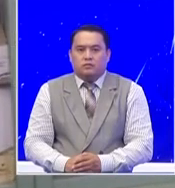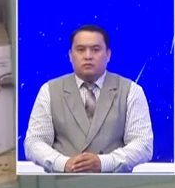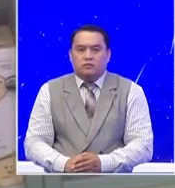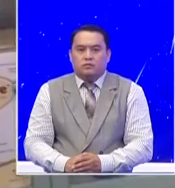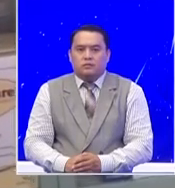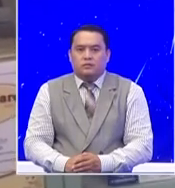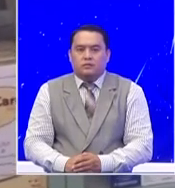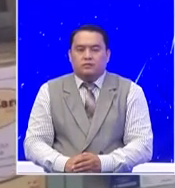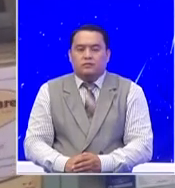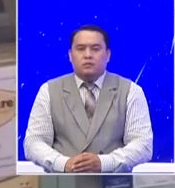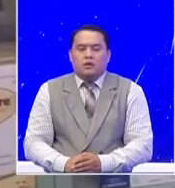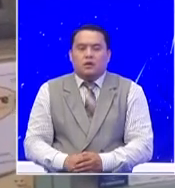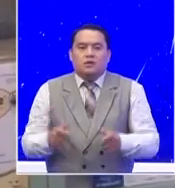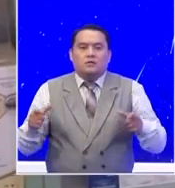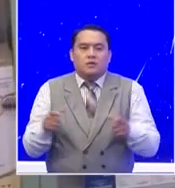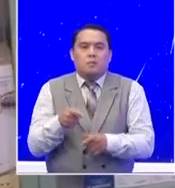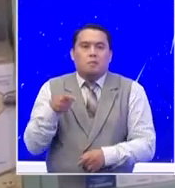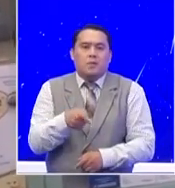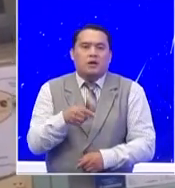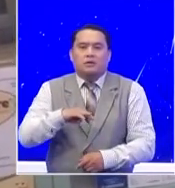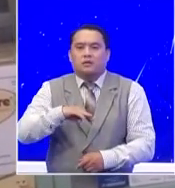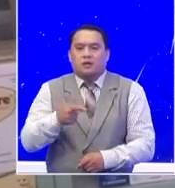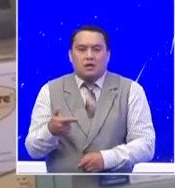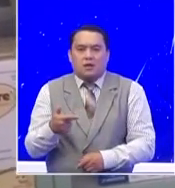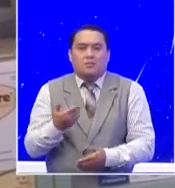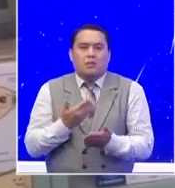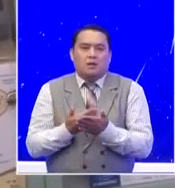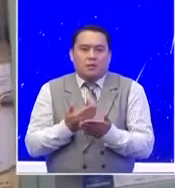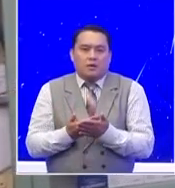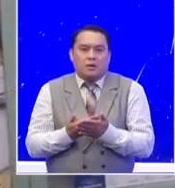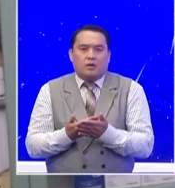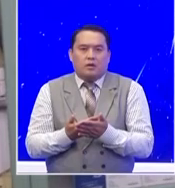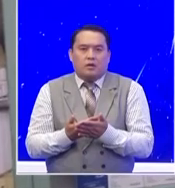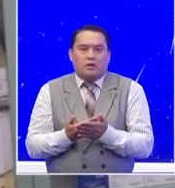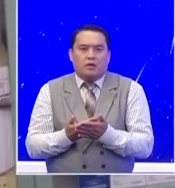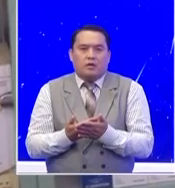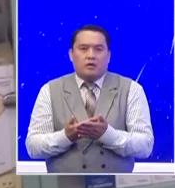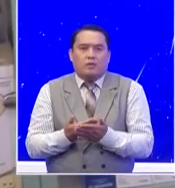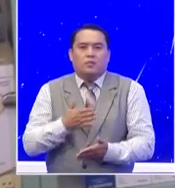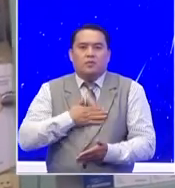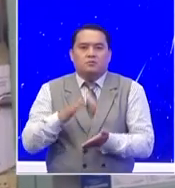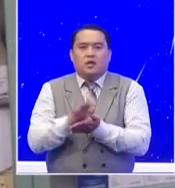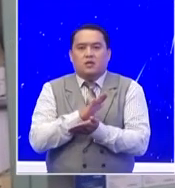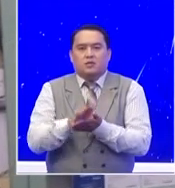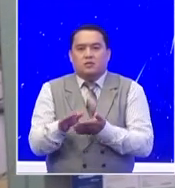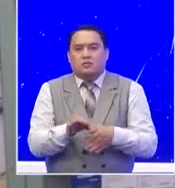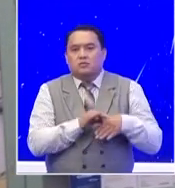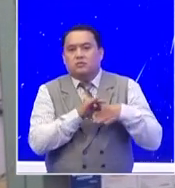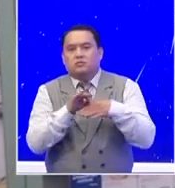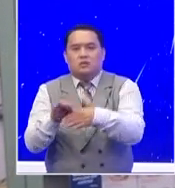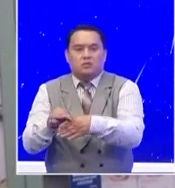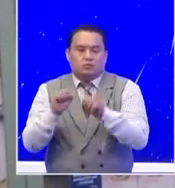Пандемия кезінде 1000 теңгеден астам сауда жасасам, сал клиент, біз бесплатно доставка